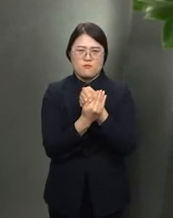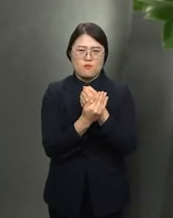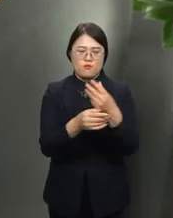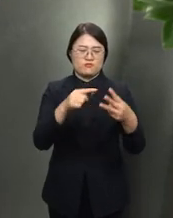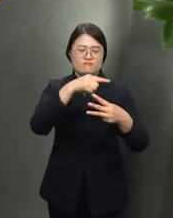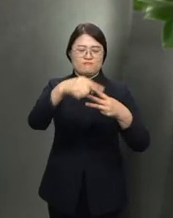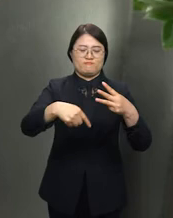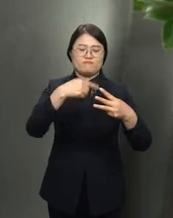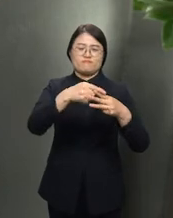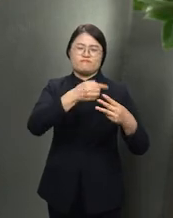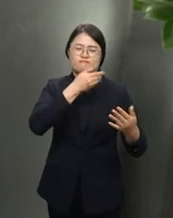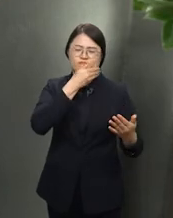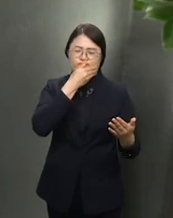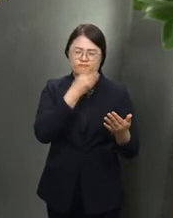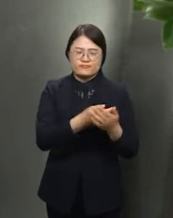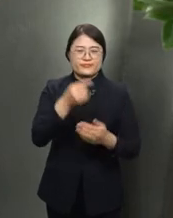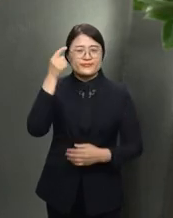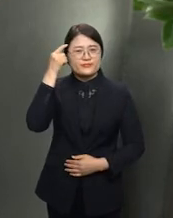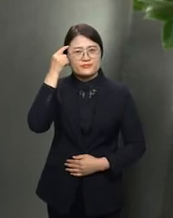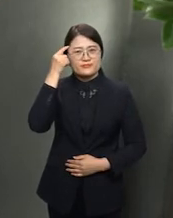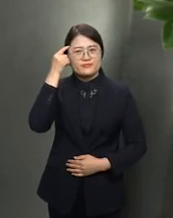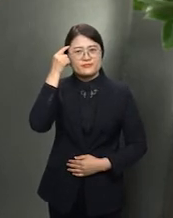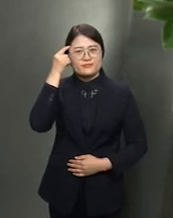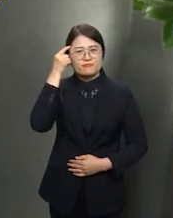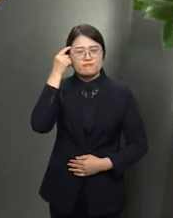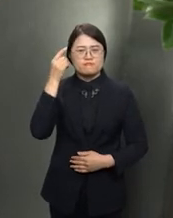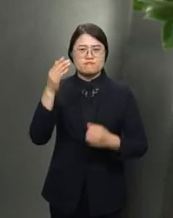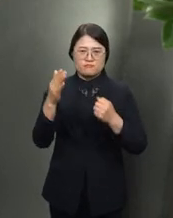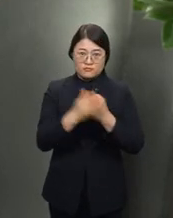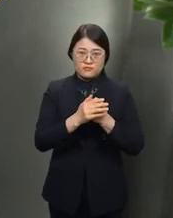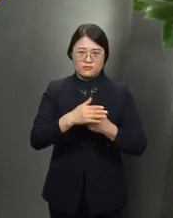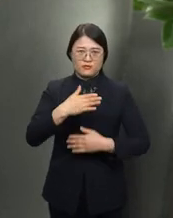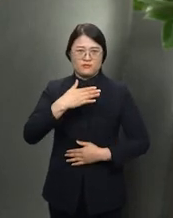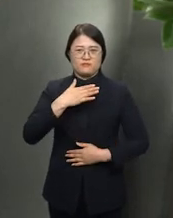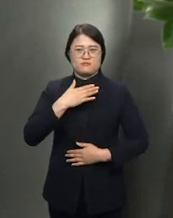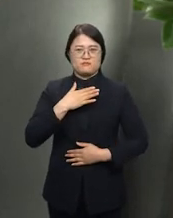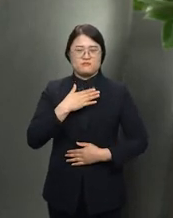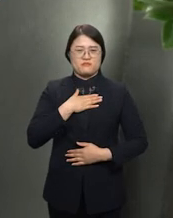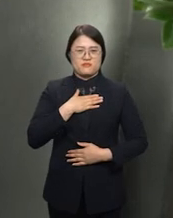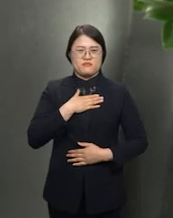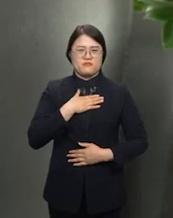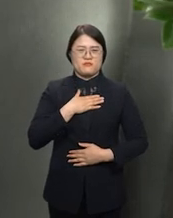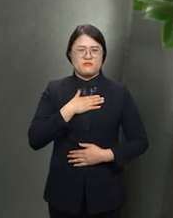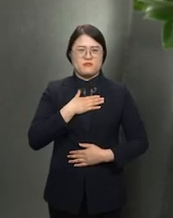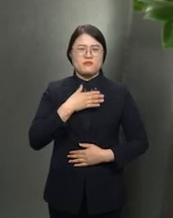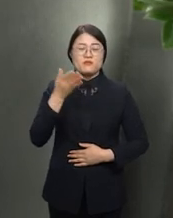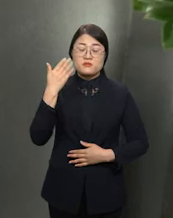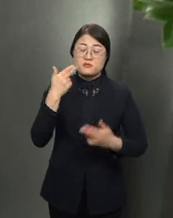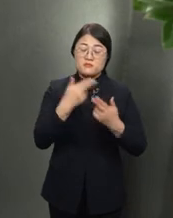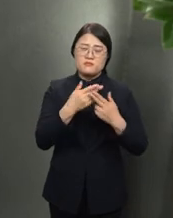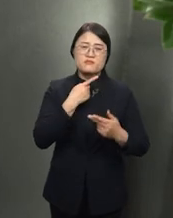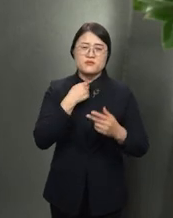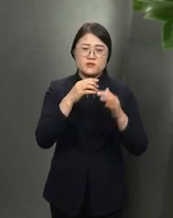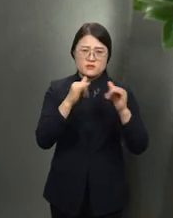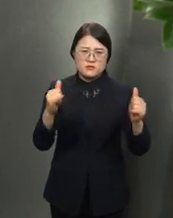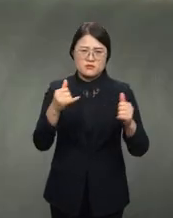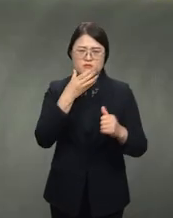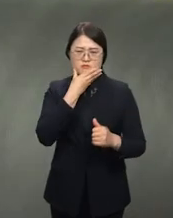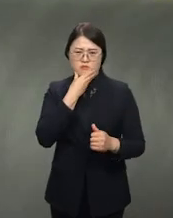가지가 가장 중요하다고 생각합니다. 그래서 저는 우리 경당 회장님들의 복지를